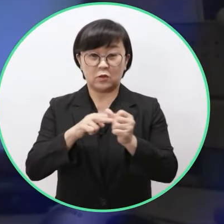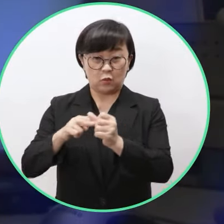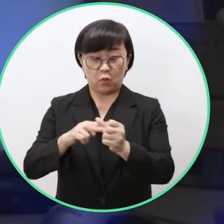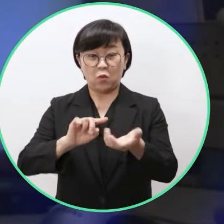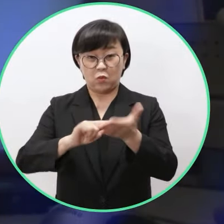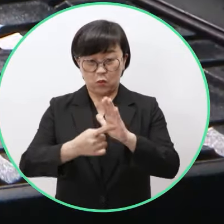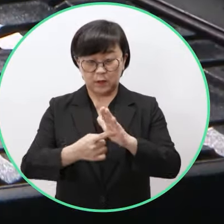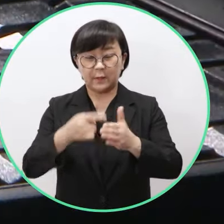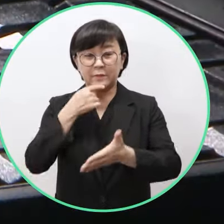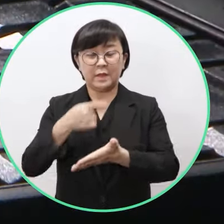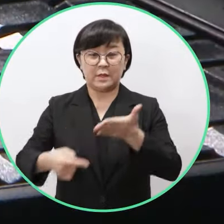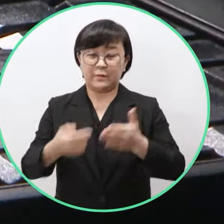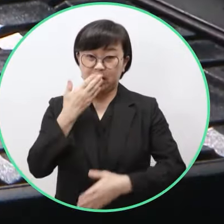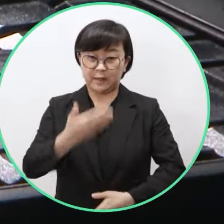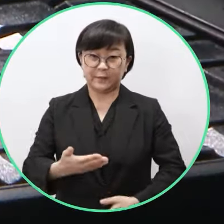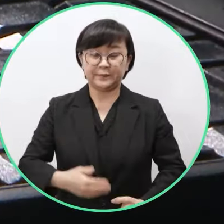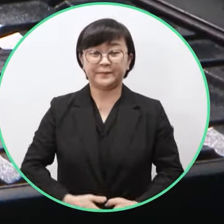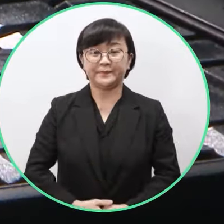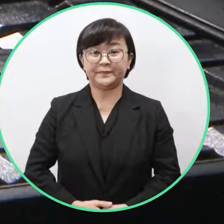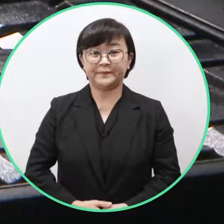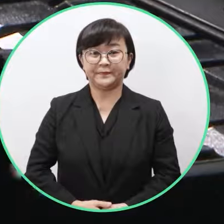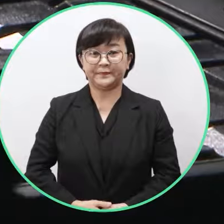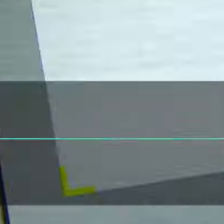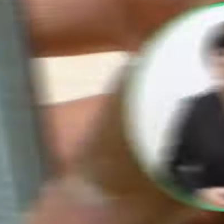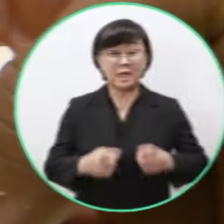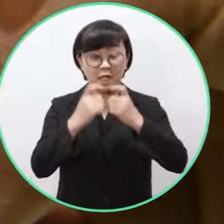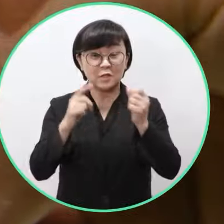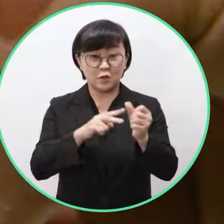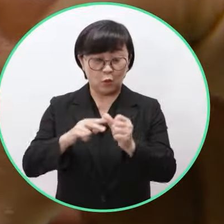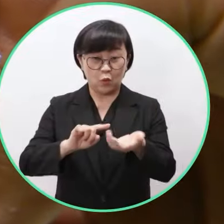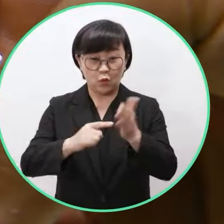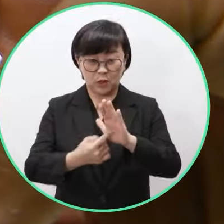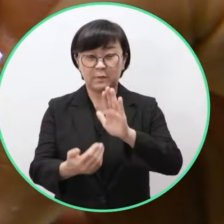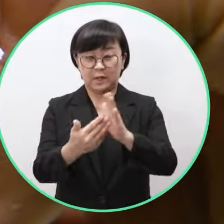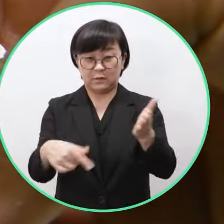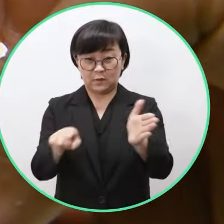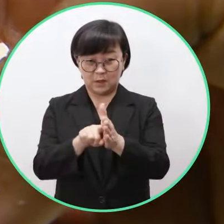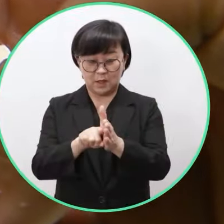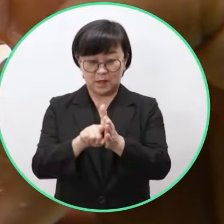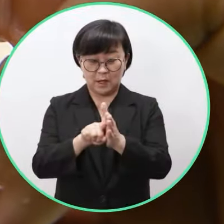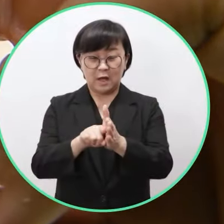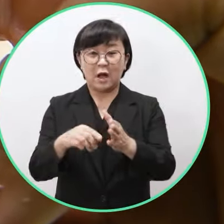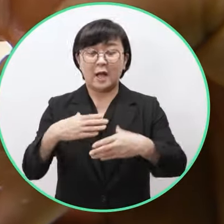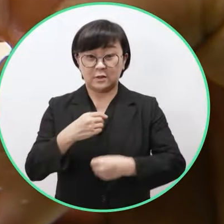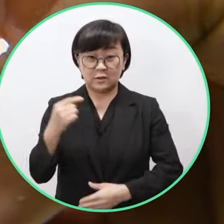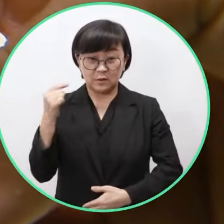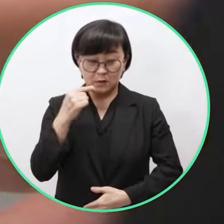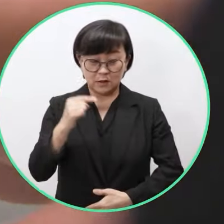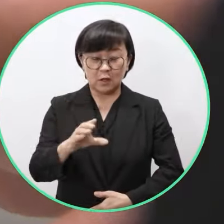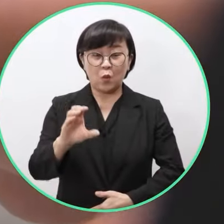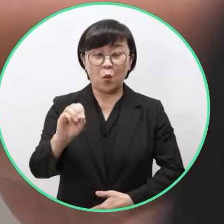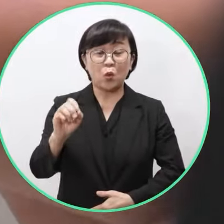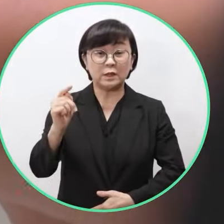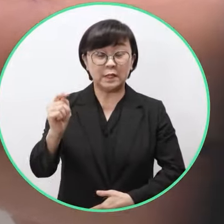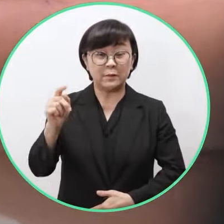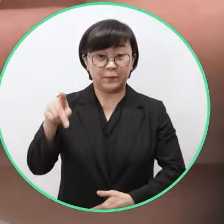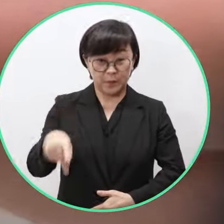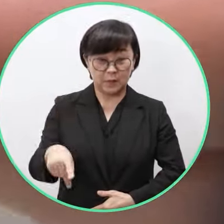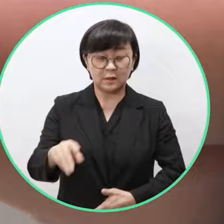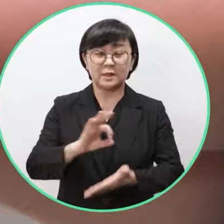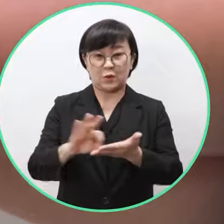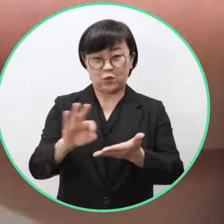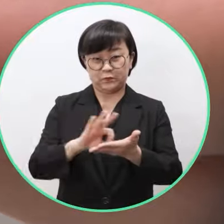의한 개인정보 유출로 피해를 입을 수 있습니다. 개인정보 유출 예방을 위해 보안카드보다는 보안성이